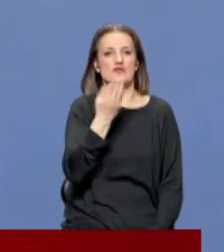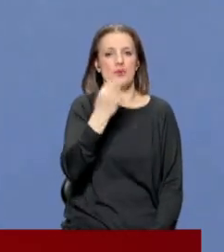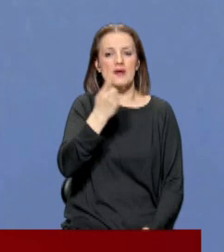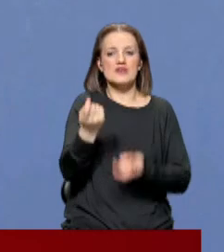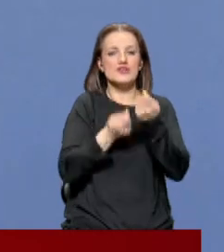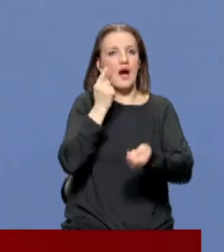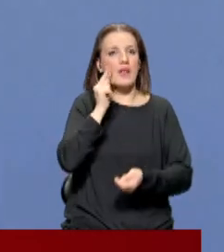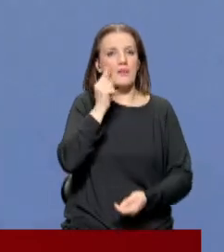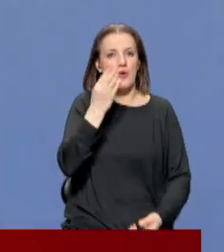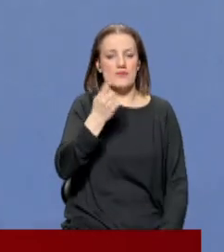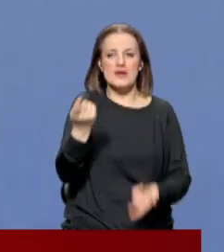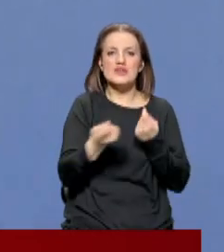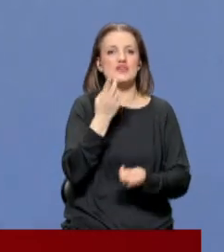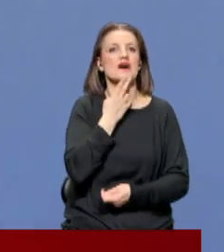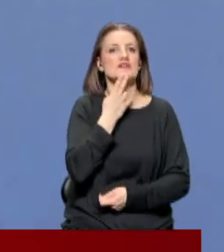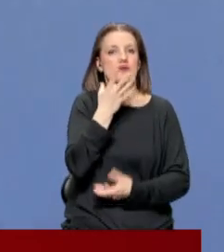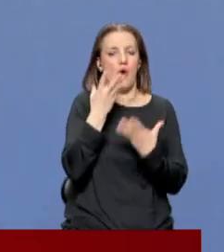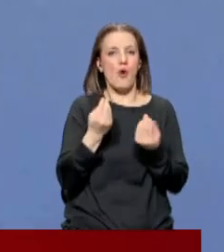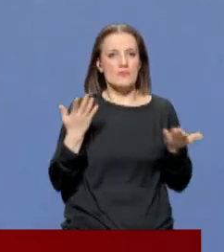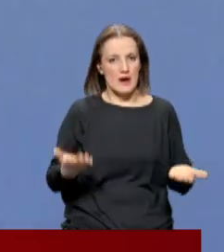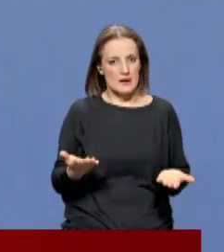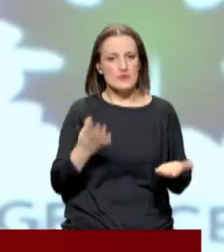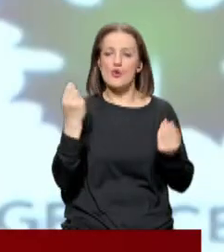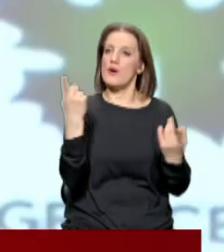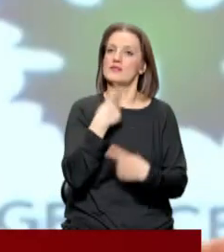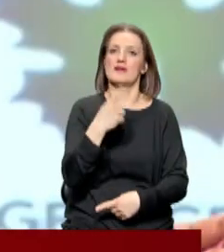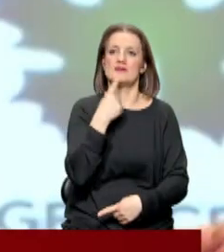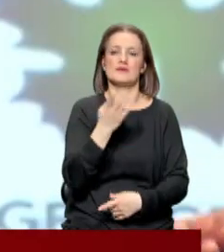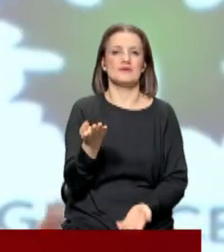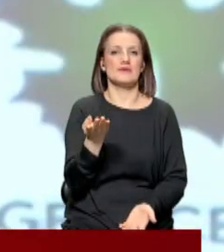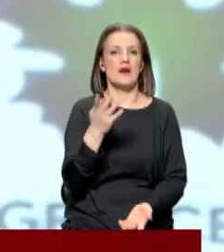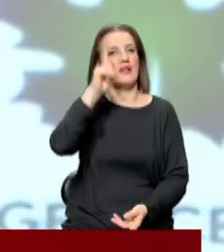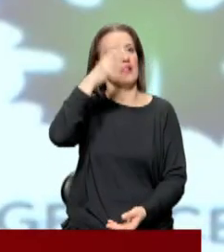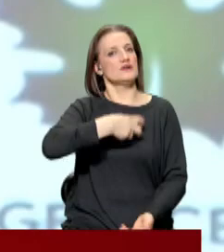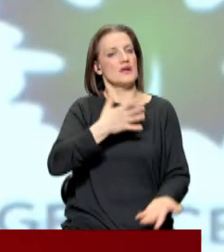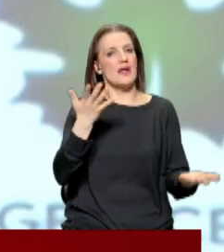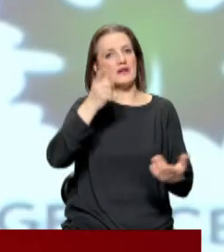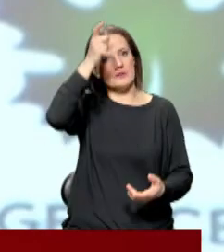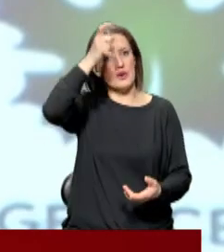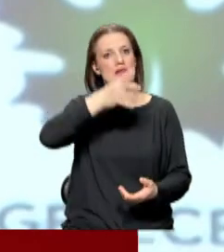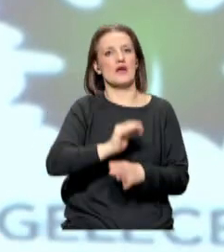iş adamı olmak, iş kadını olmak o kadar tatlı ki. Allah aşkına hangi Türkiye'de yaşıyor ya?